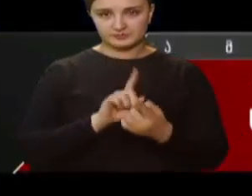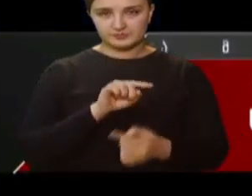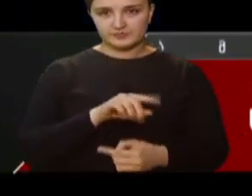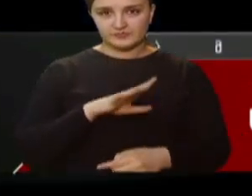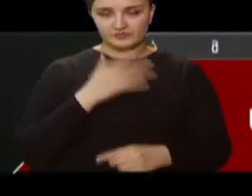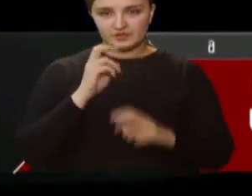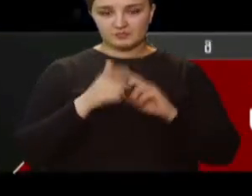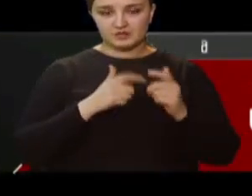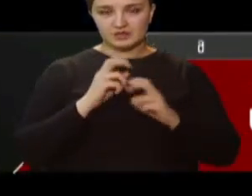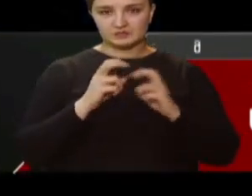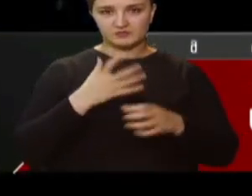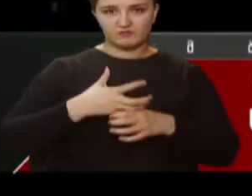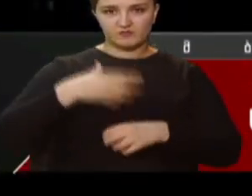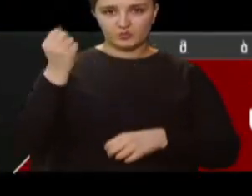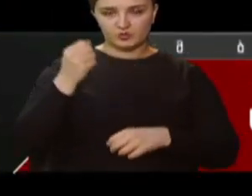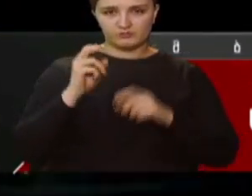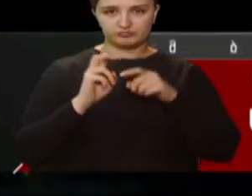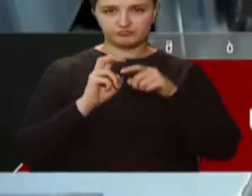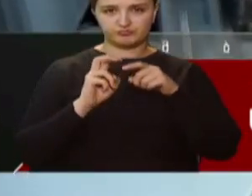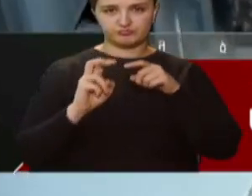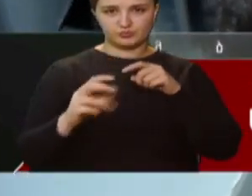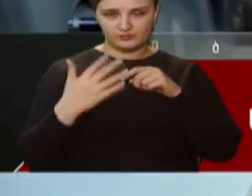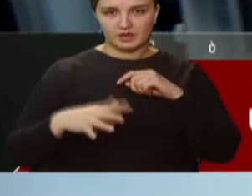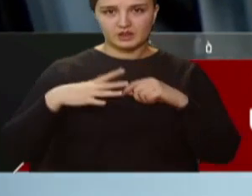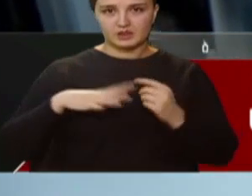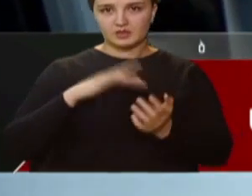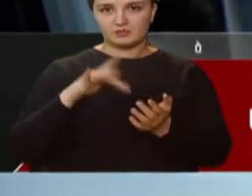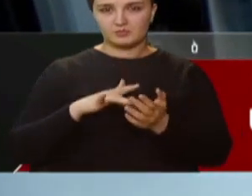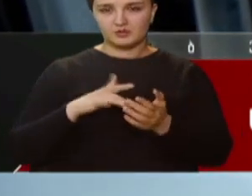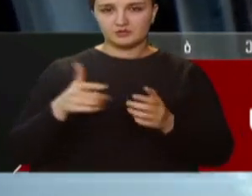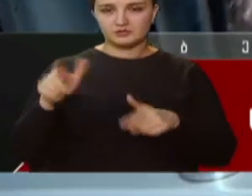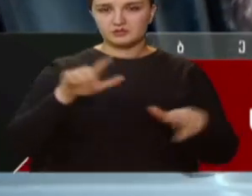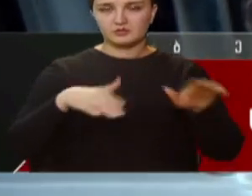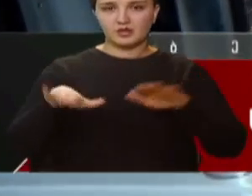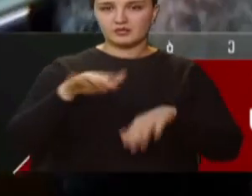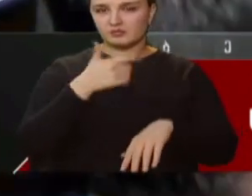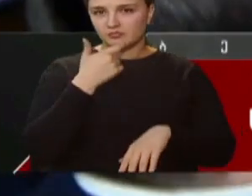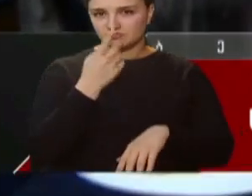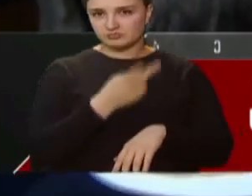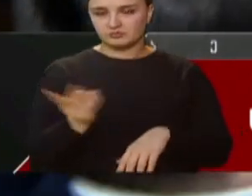ასადოვმა მთაწმინდამდე ფუნიკულიორის ტრამვაით იმგზავრეს და თბილისის ხედები დაათვალიერეს.